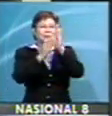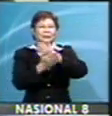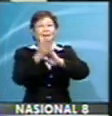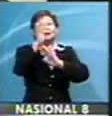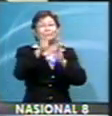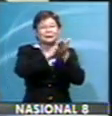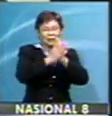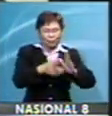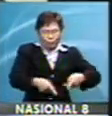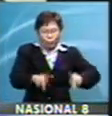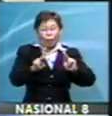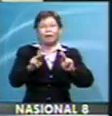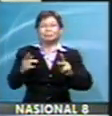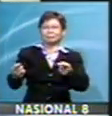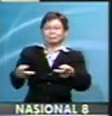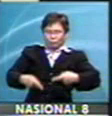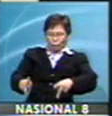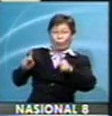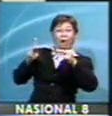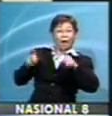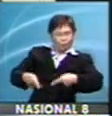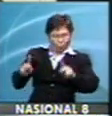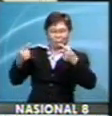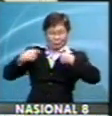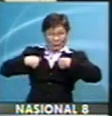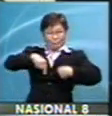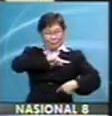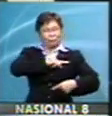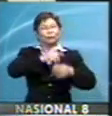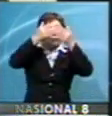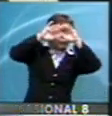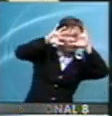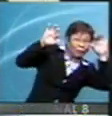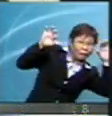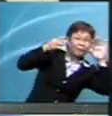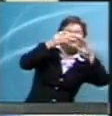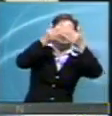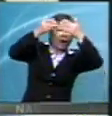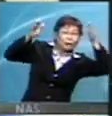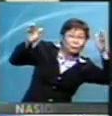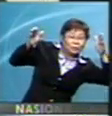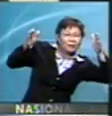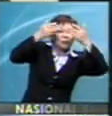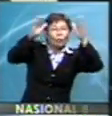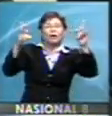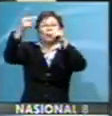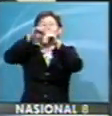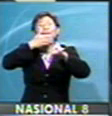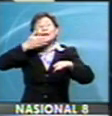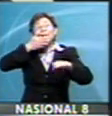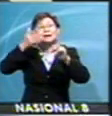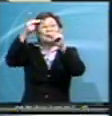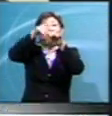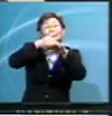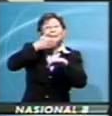satu peluang kepada kami untuk memberi apa tu exposure dikatakanosure kami kepada belia-belia